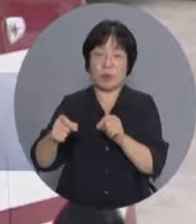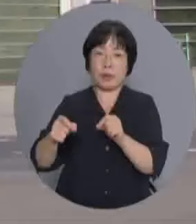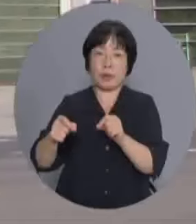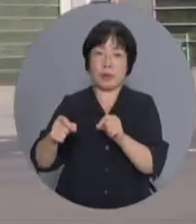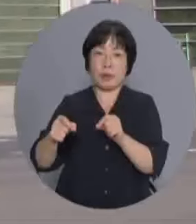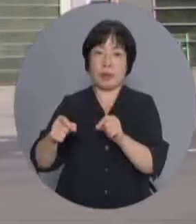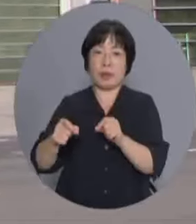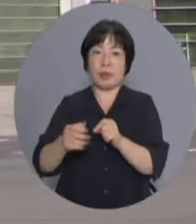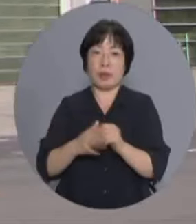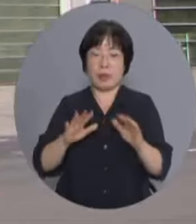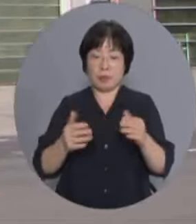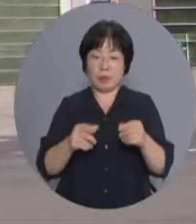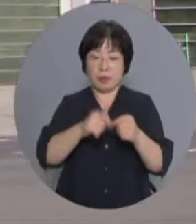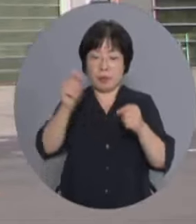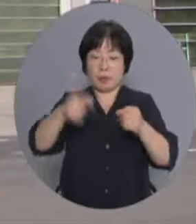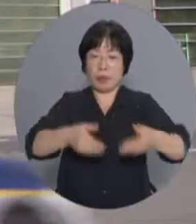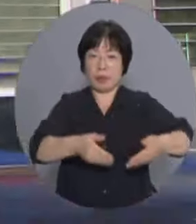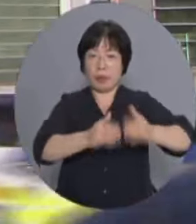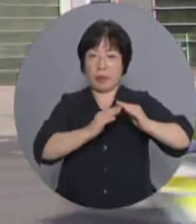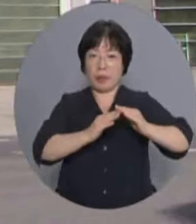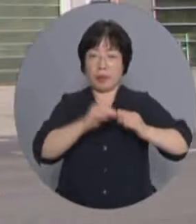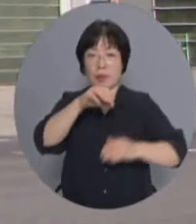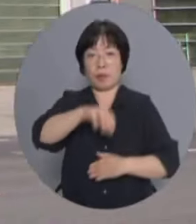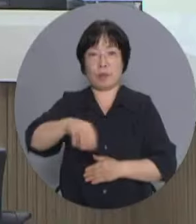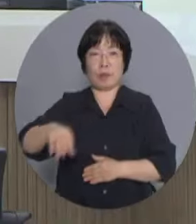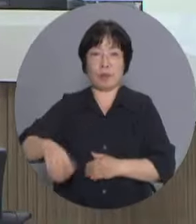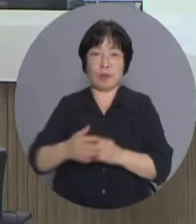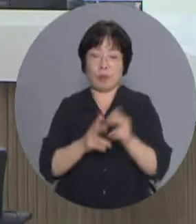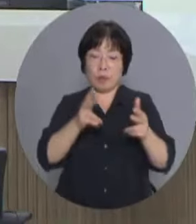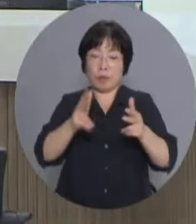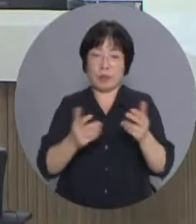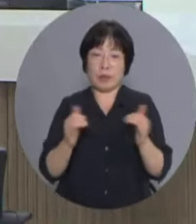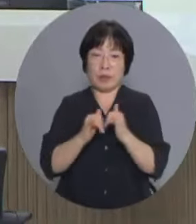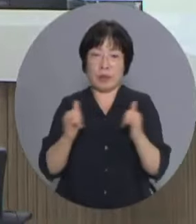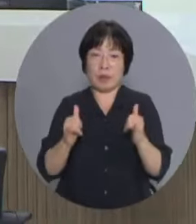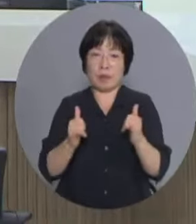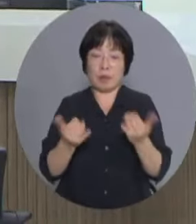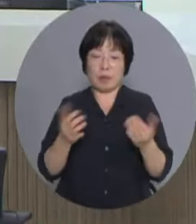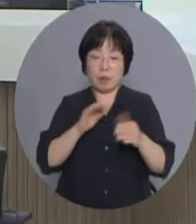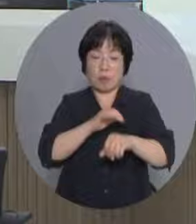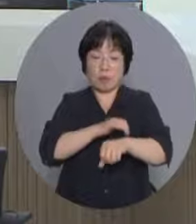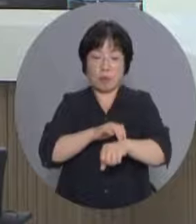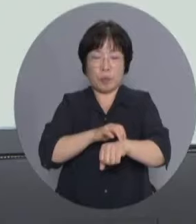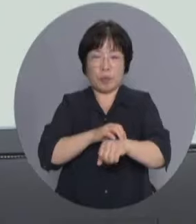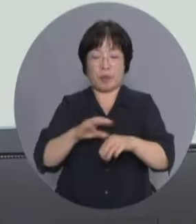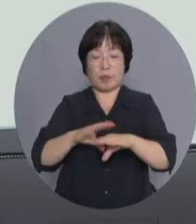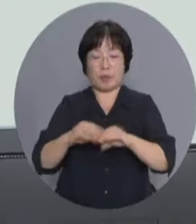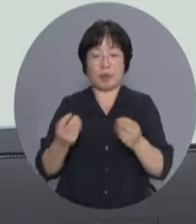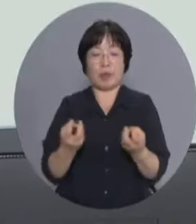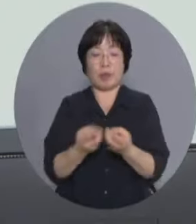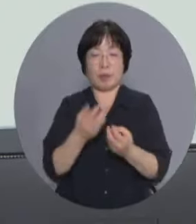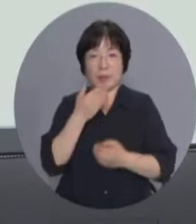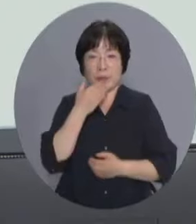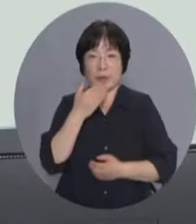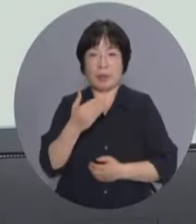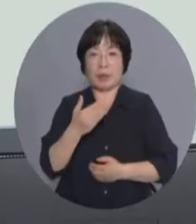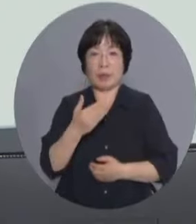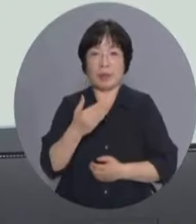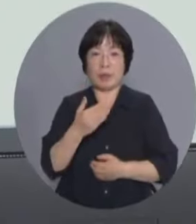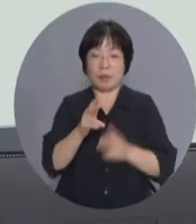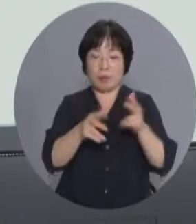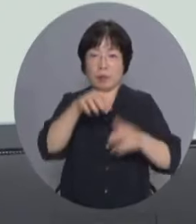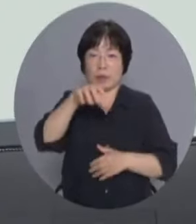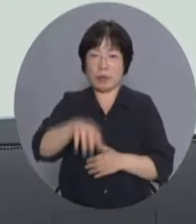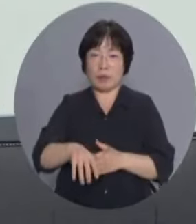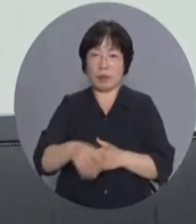가까워져서. 이번에 설치된 119 출장소에선 산단 업체와 관련된 각종 민원 업무도 처리할 수 있습니다.